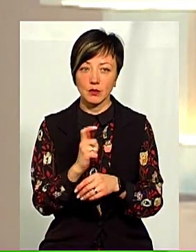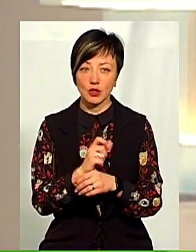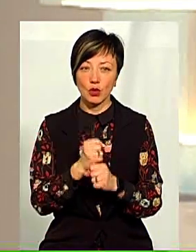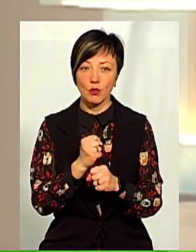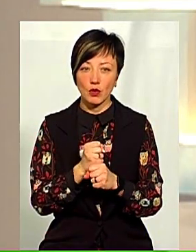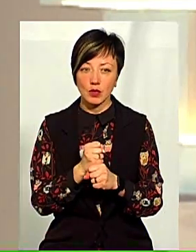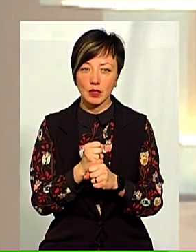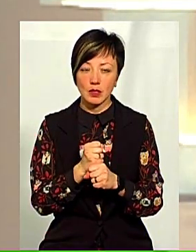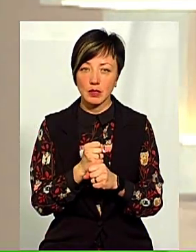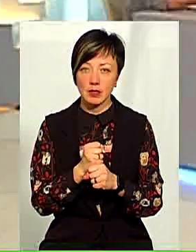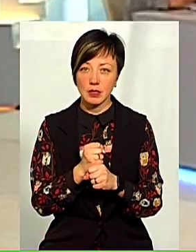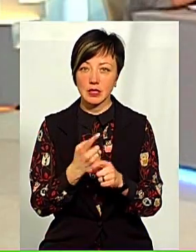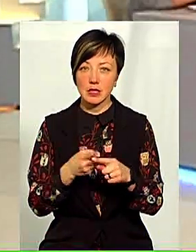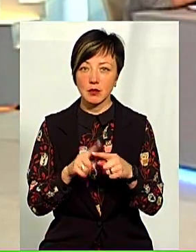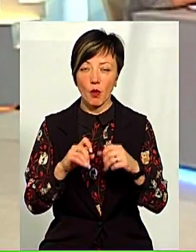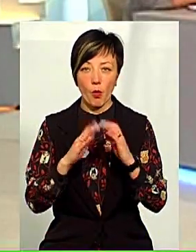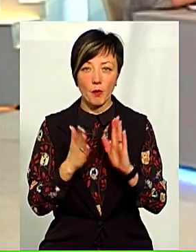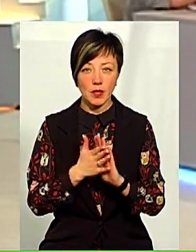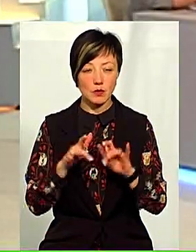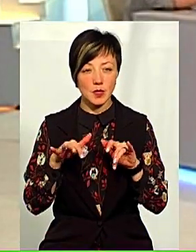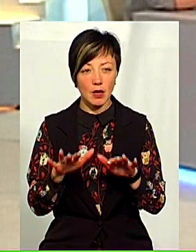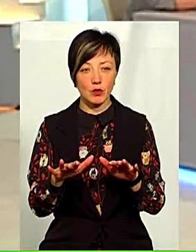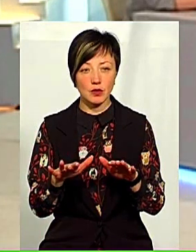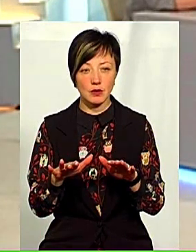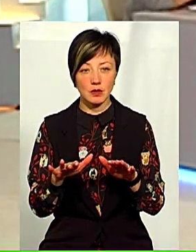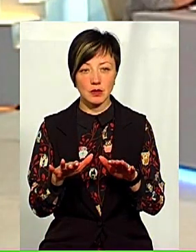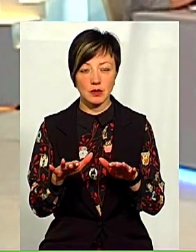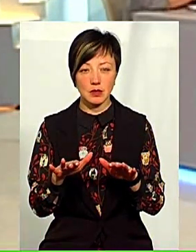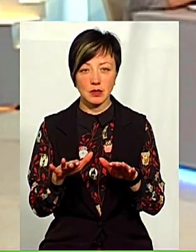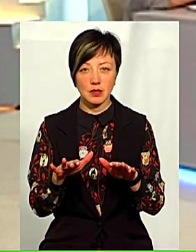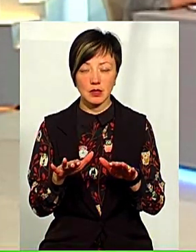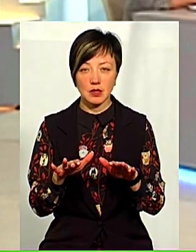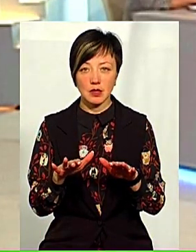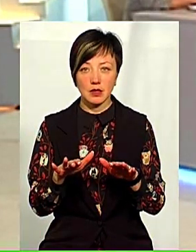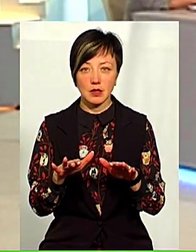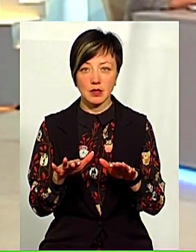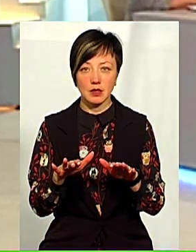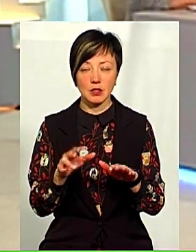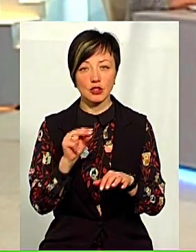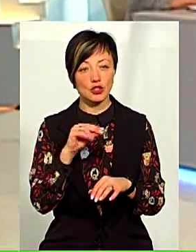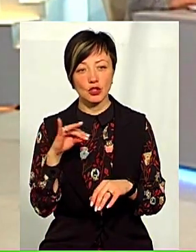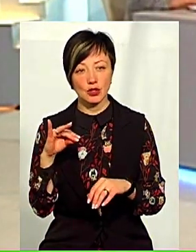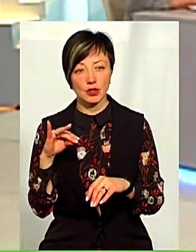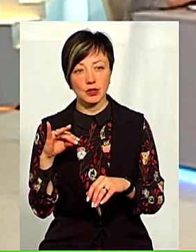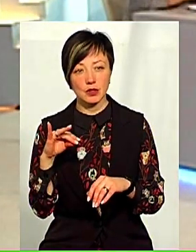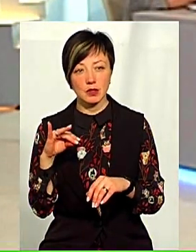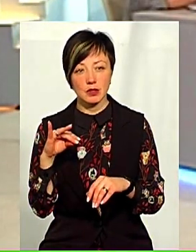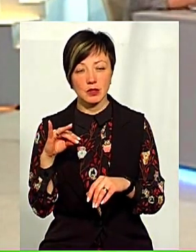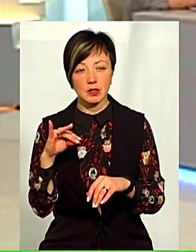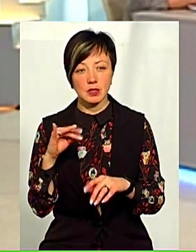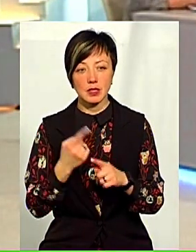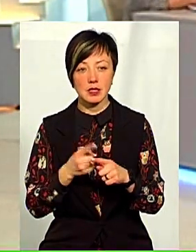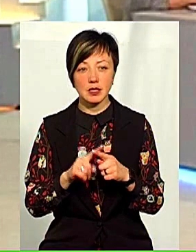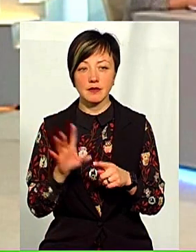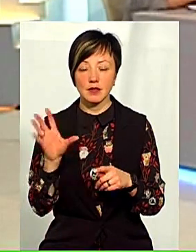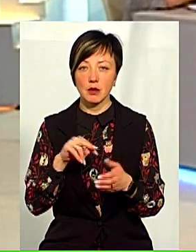роботи з цим комплексом заходів, вже не будемо називати кампанією, чи це все